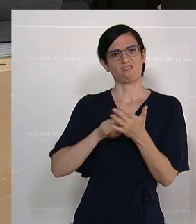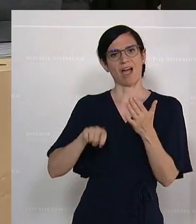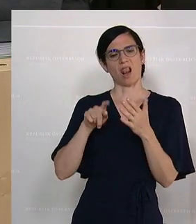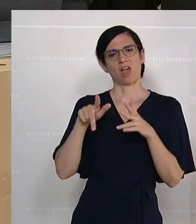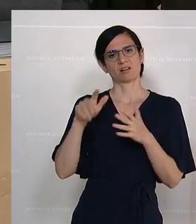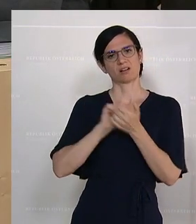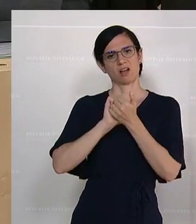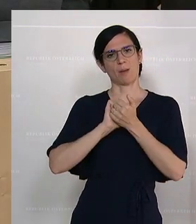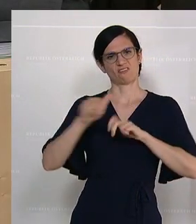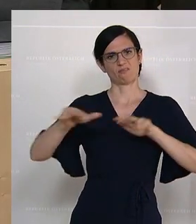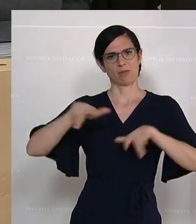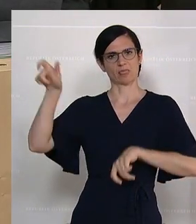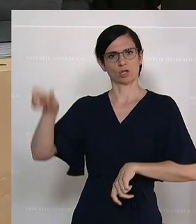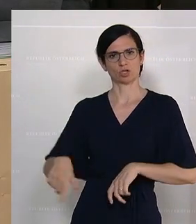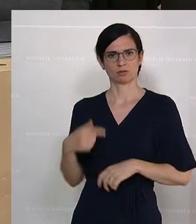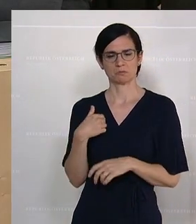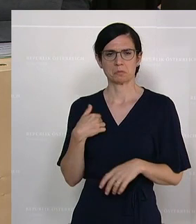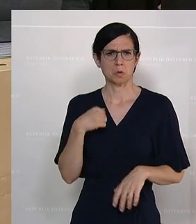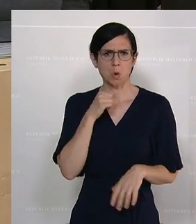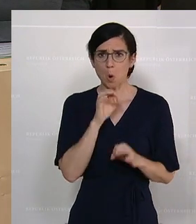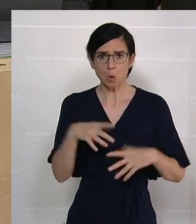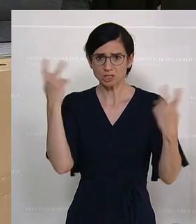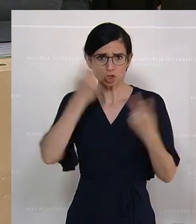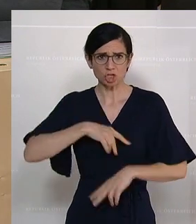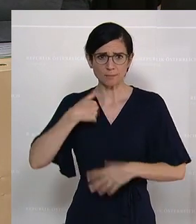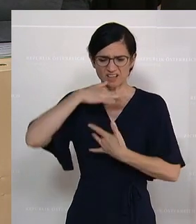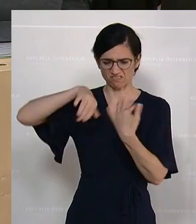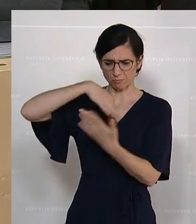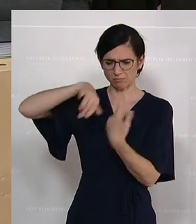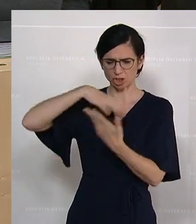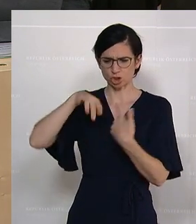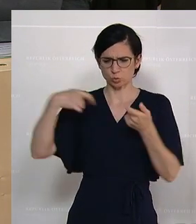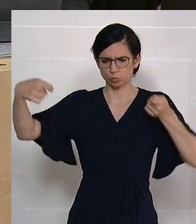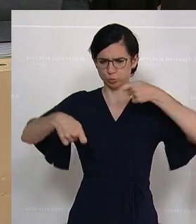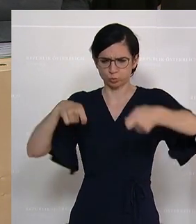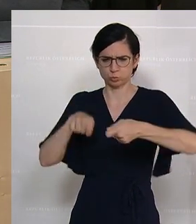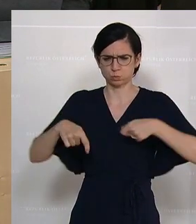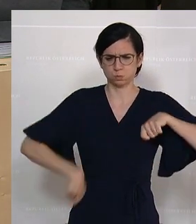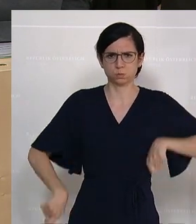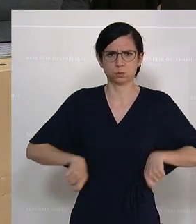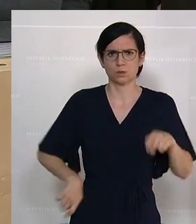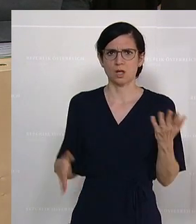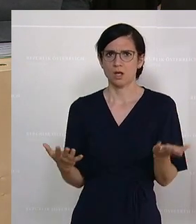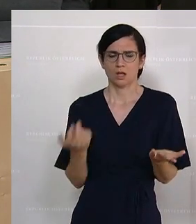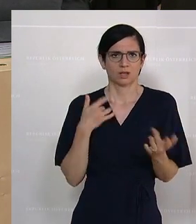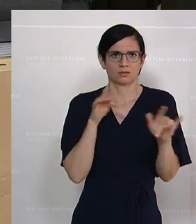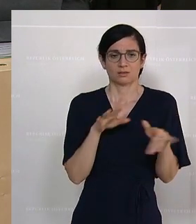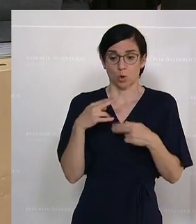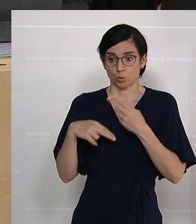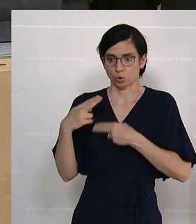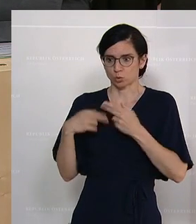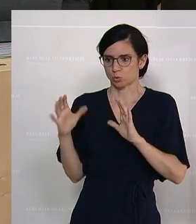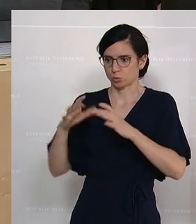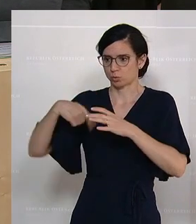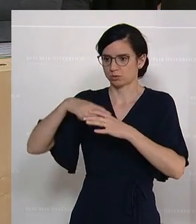bellen genieren sie überhaupt nicht dass dieser mann kann und vermischen das der quersubventioniert die kollegen also untersuchungsausschuss von den